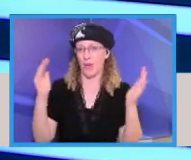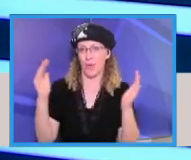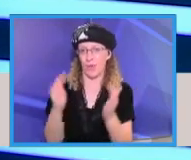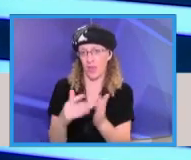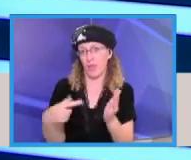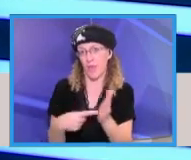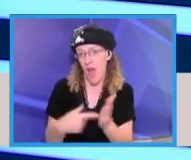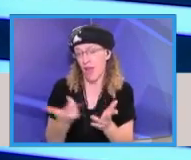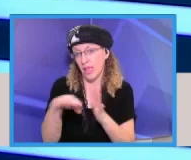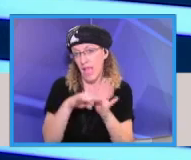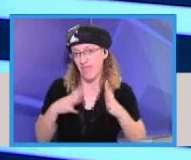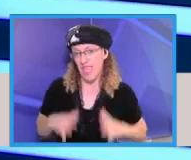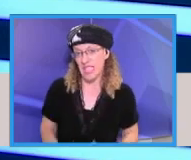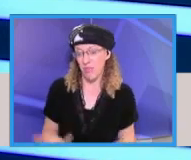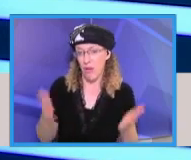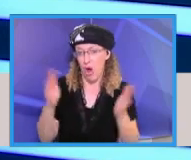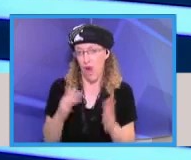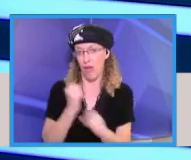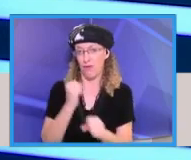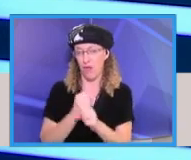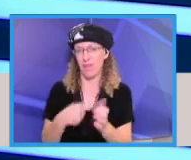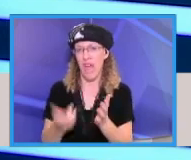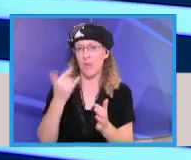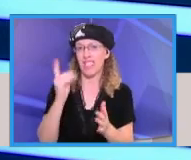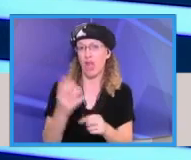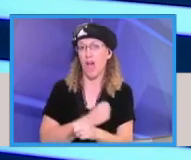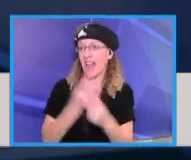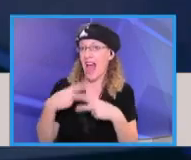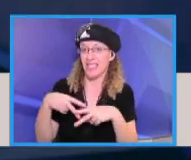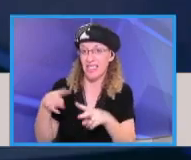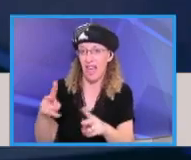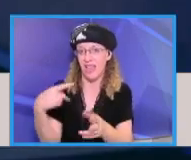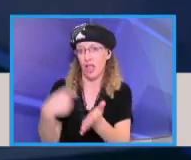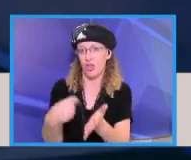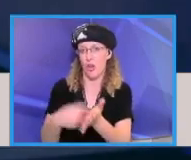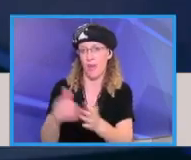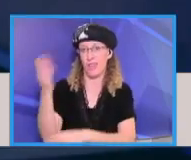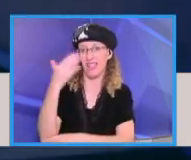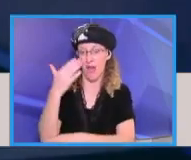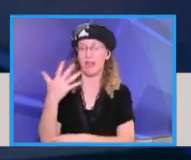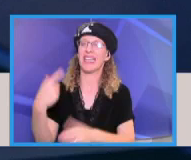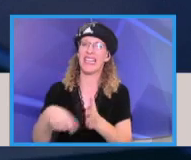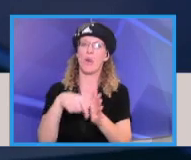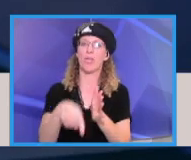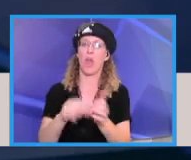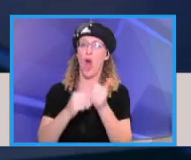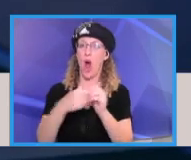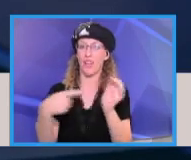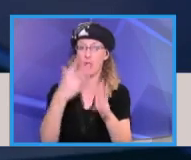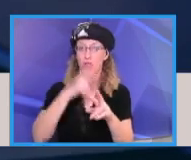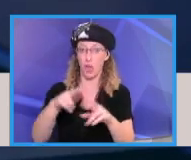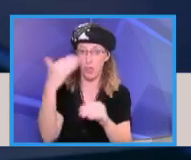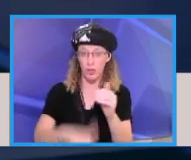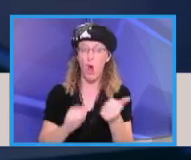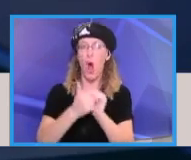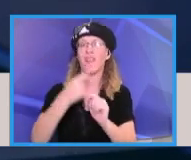כתוצאה מתנאים פיזיים, ולכן היו צריכות להחזיר את התשלום למדינה. תיקנו את זה, זה או לפי 3 חודשים האחרונים או